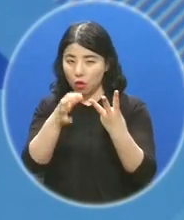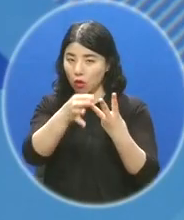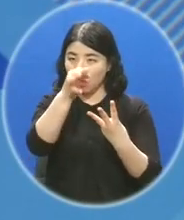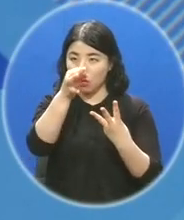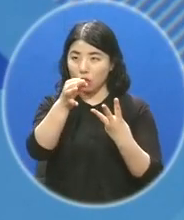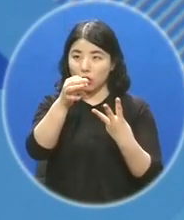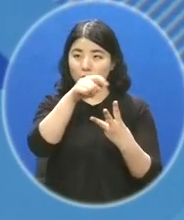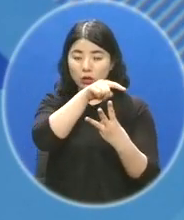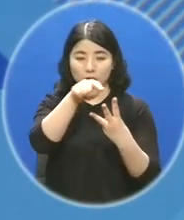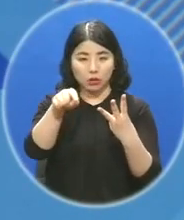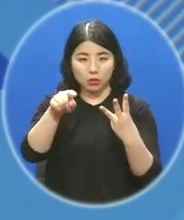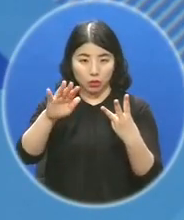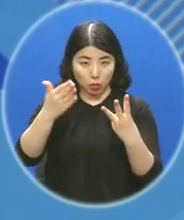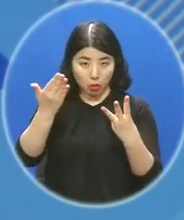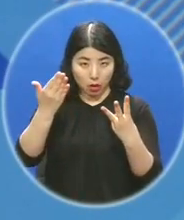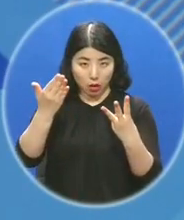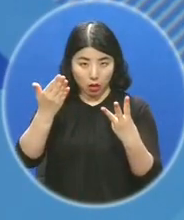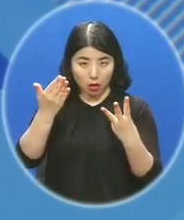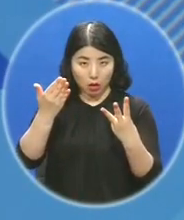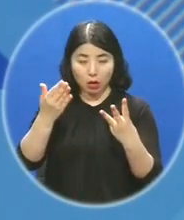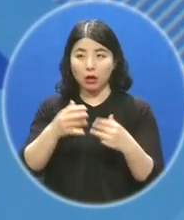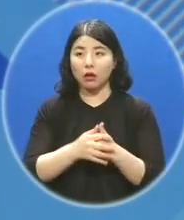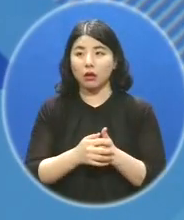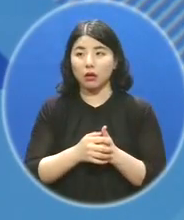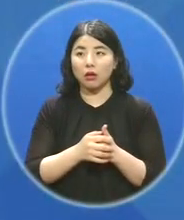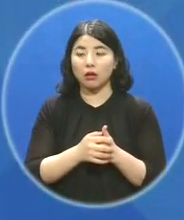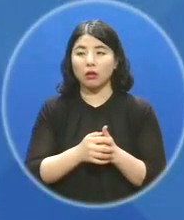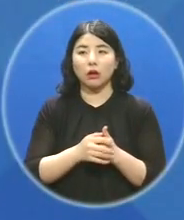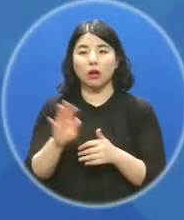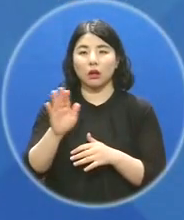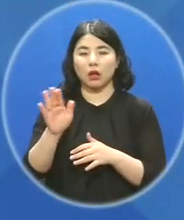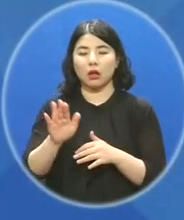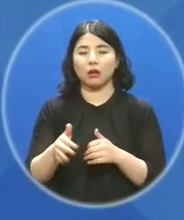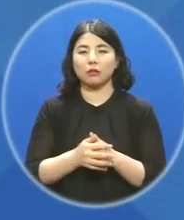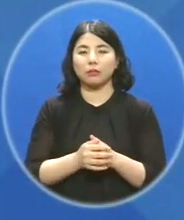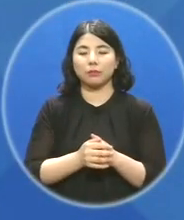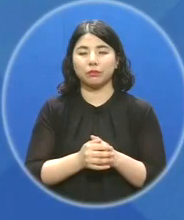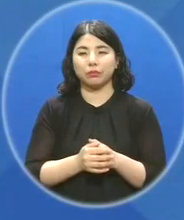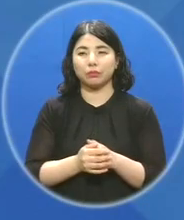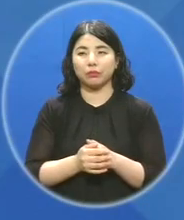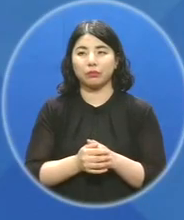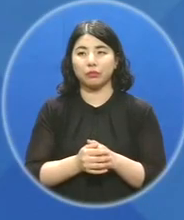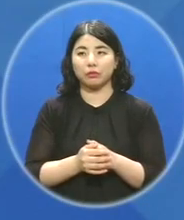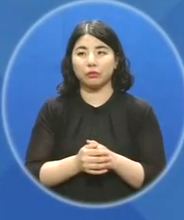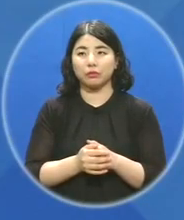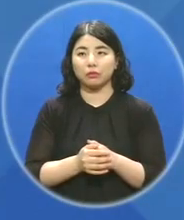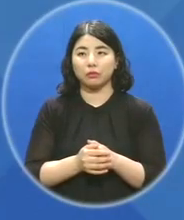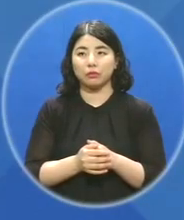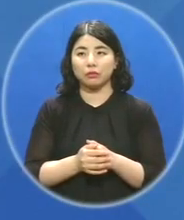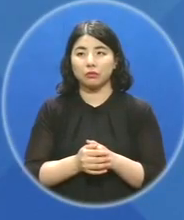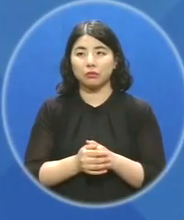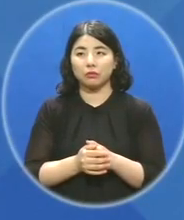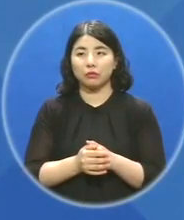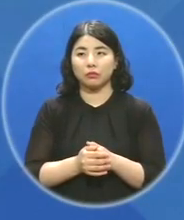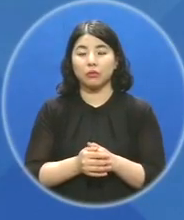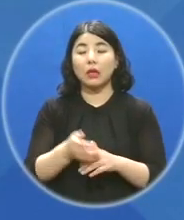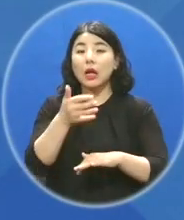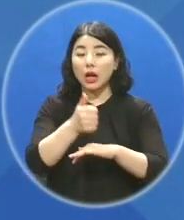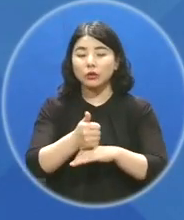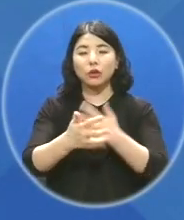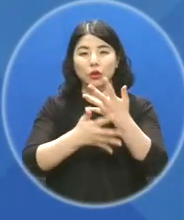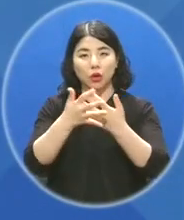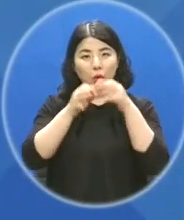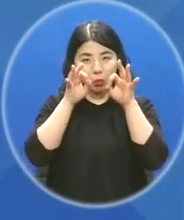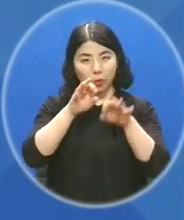네네. 그럼 그분께서 교황이 되시는 건가요? 세 표? 네. 아닙니다. 그러니까 그 참 나중에 한번 그 영화를 한번 보시면